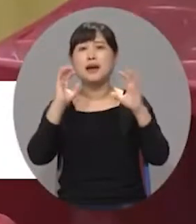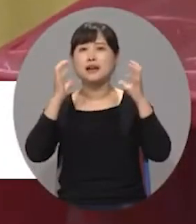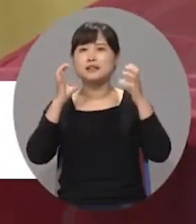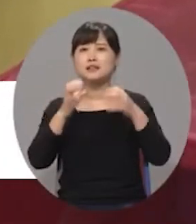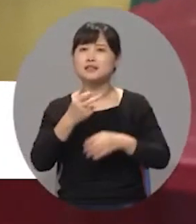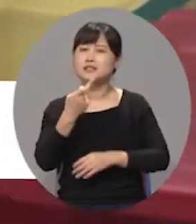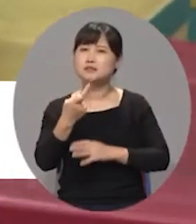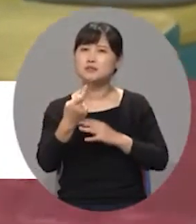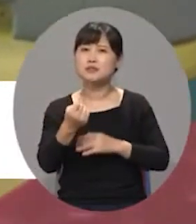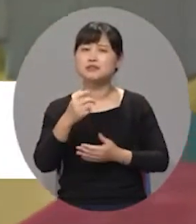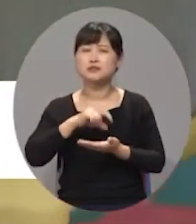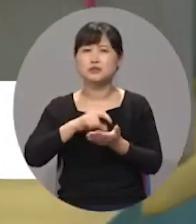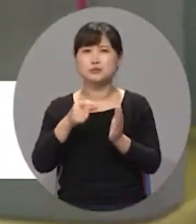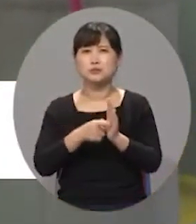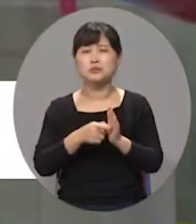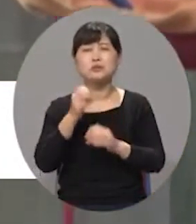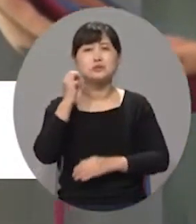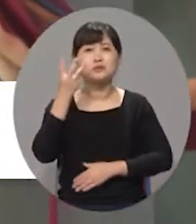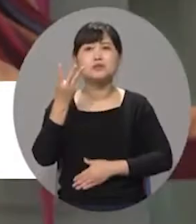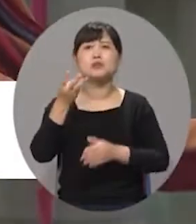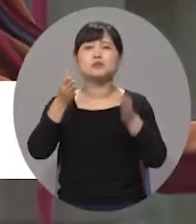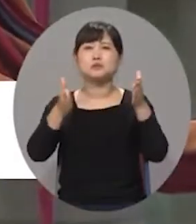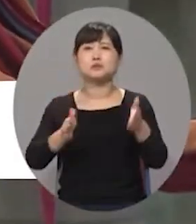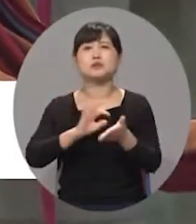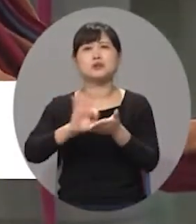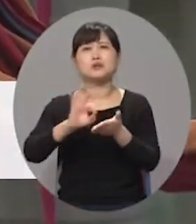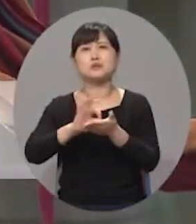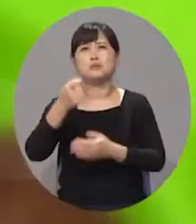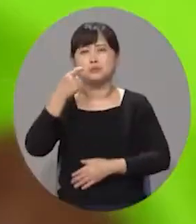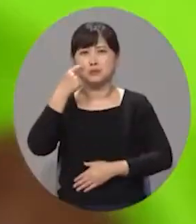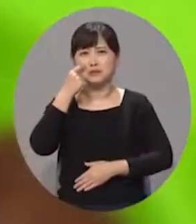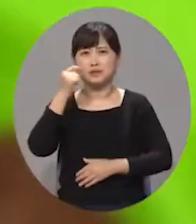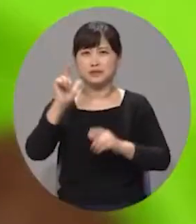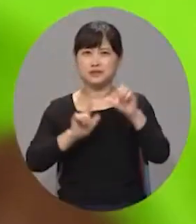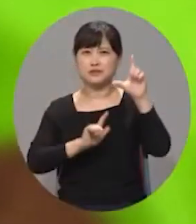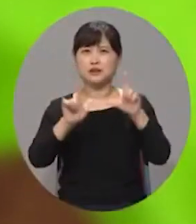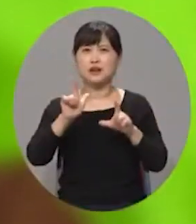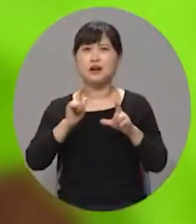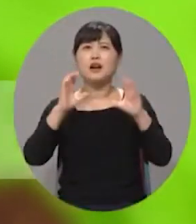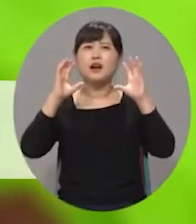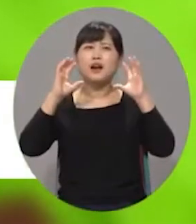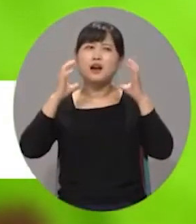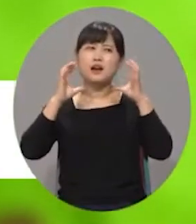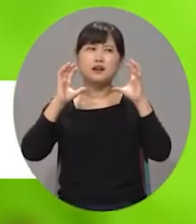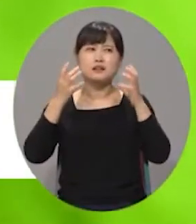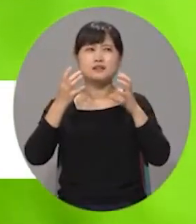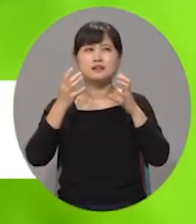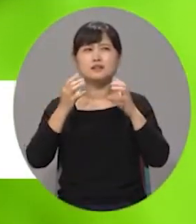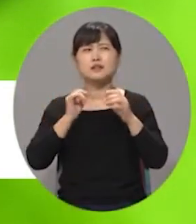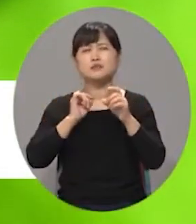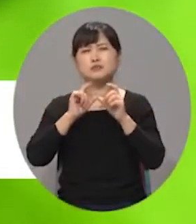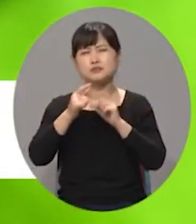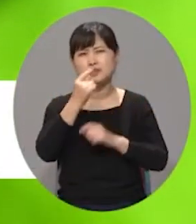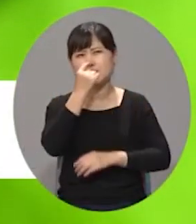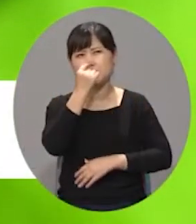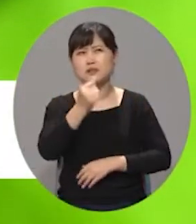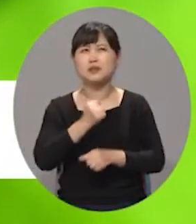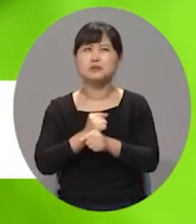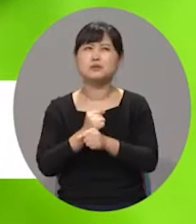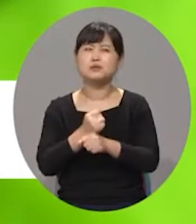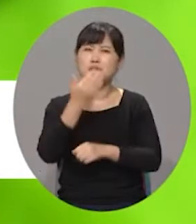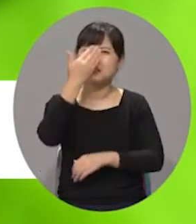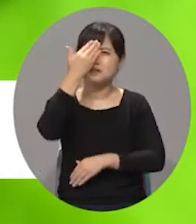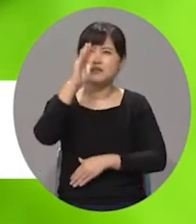12만 원가량의 지원금을 석 달 동안 사용하지 못하게 됐습니다. 당연히 아이들 대부분이 좀 예민하고 낯선 걸